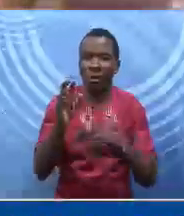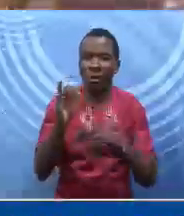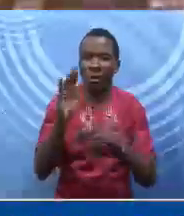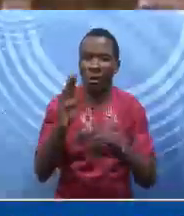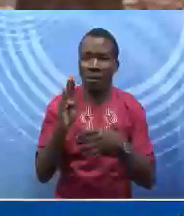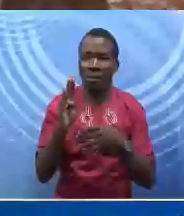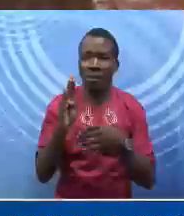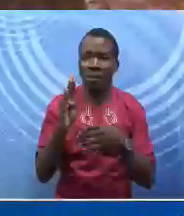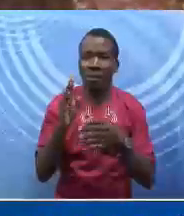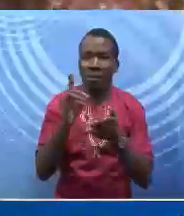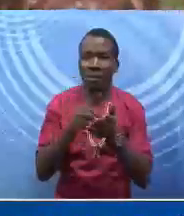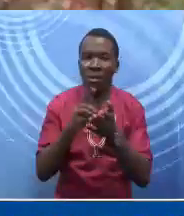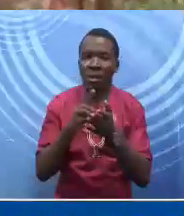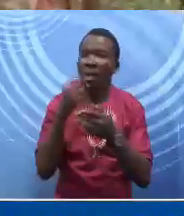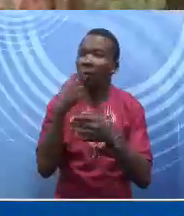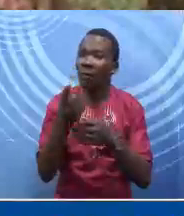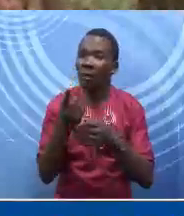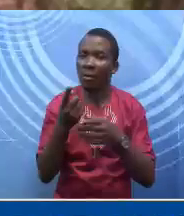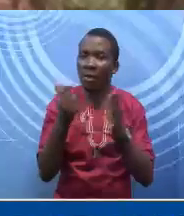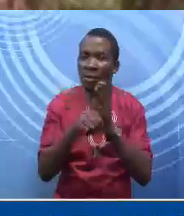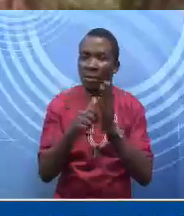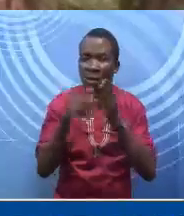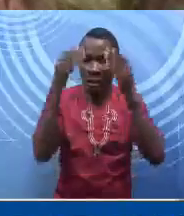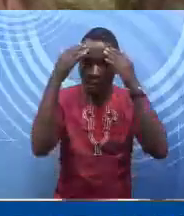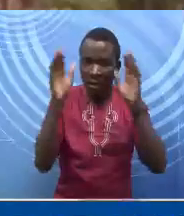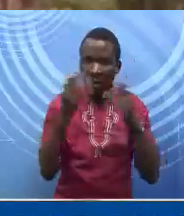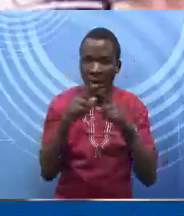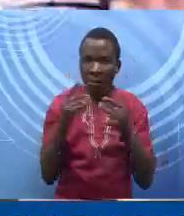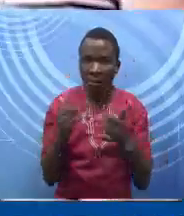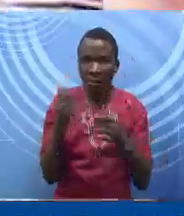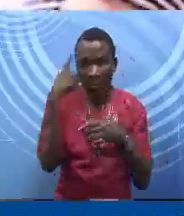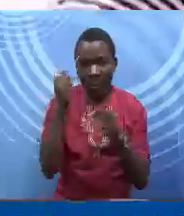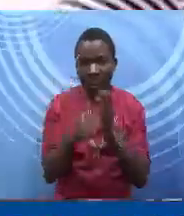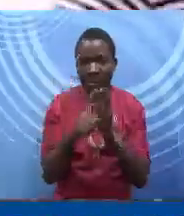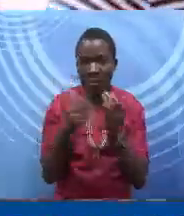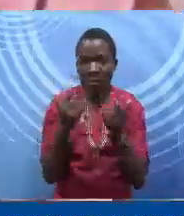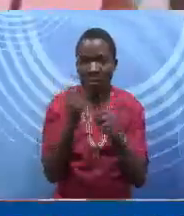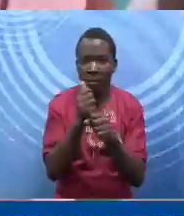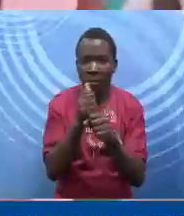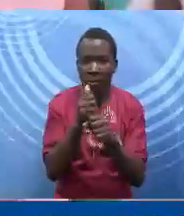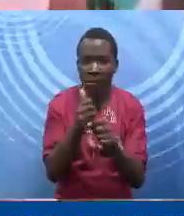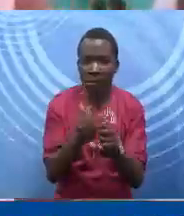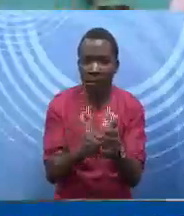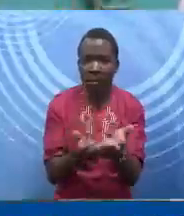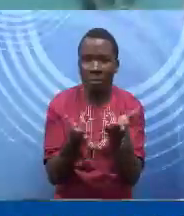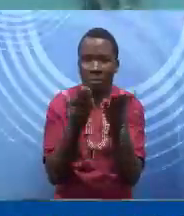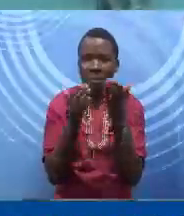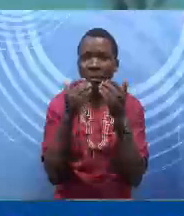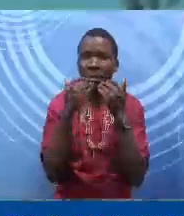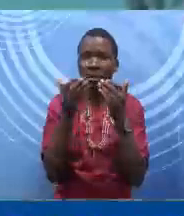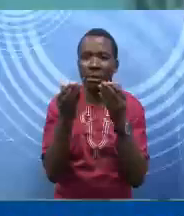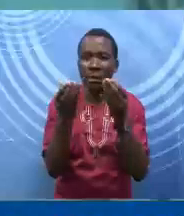Murangira Thierry yatangaje ko kino kibazo batari bakizi, ngo ariko ubwo bakimenye bagiye kugikurikirana. urakoze kuduha